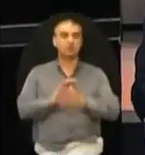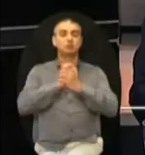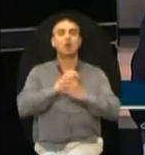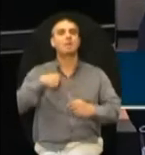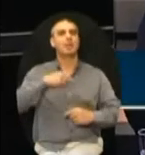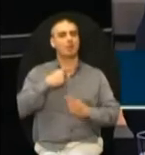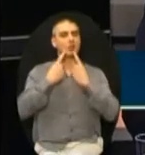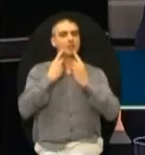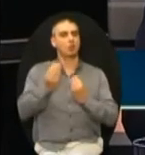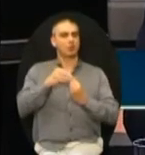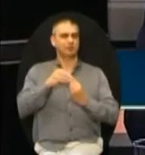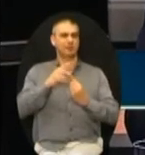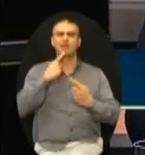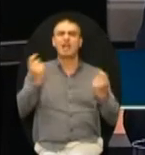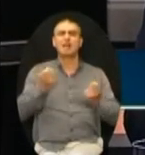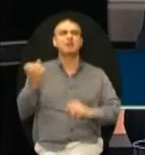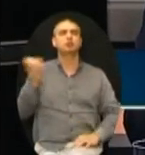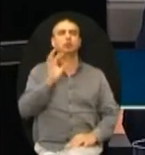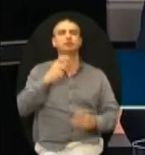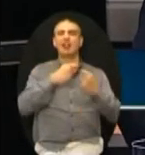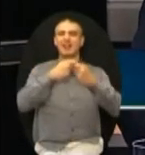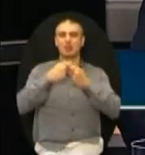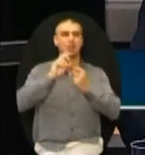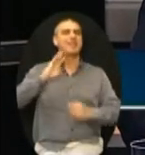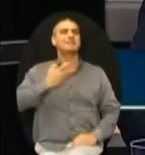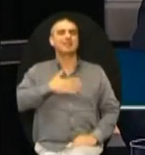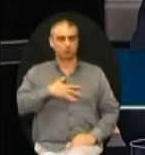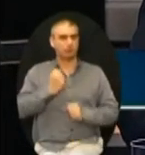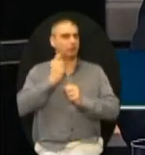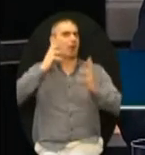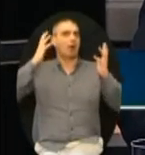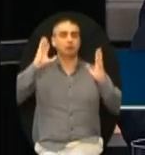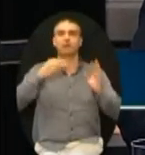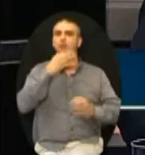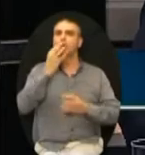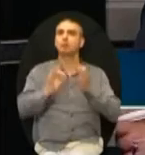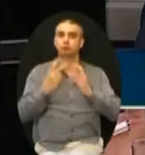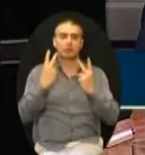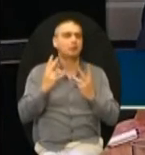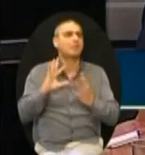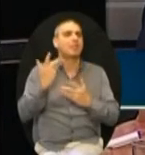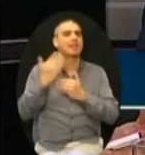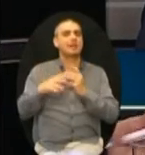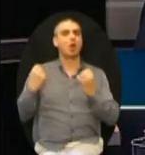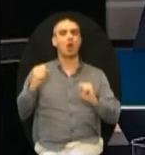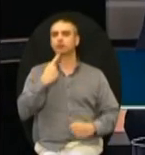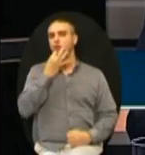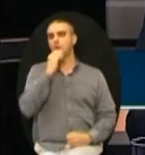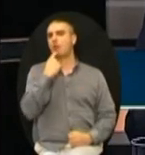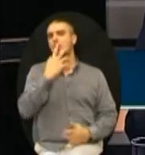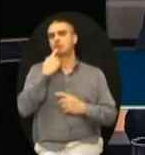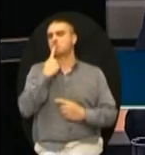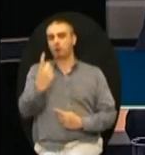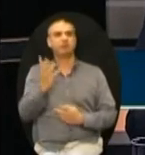לכם, אנחנו בדיון נוסף. קמפיין השתולים של אם תרצו, עורר סערה וגם שאלה משפטית חשובה. מתי נגמר חופש הביטוי